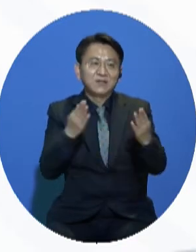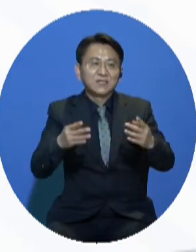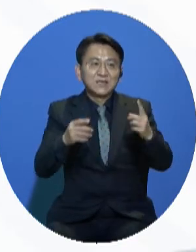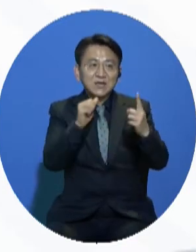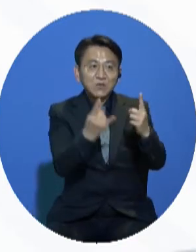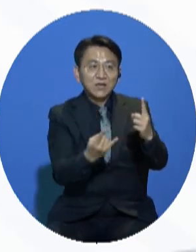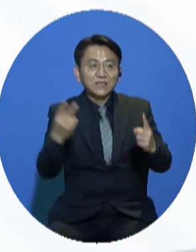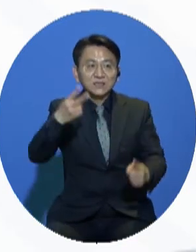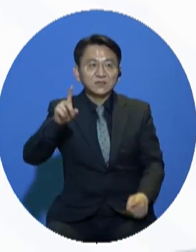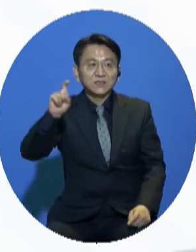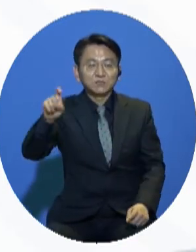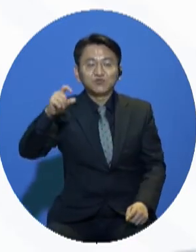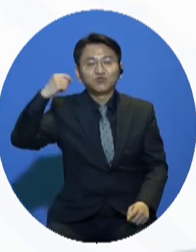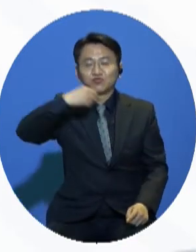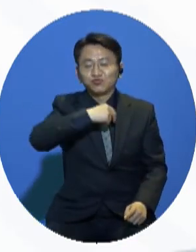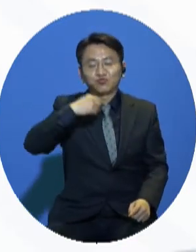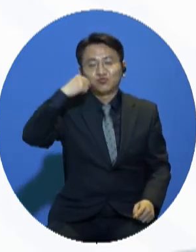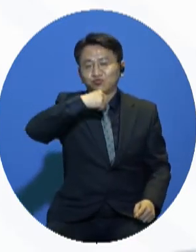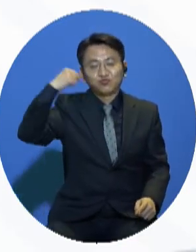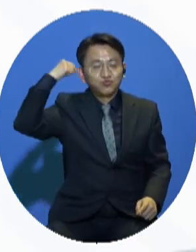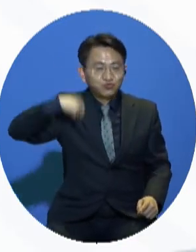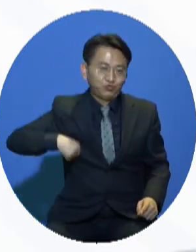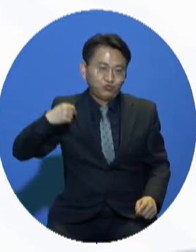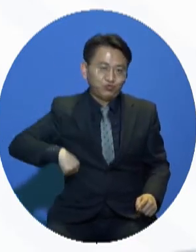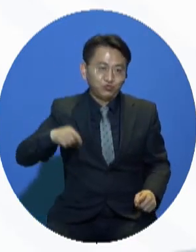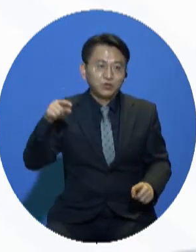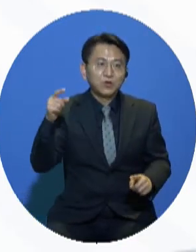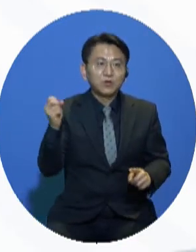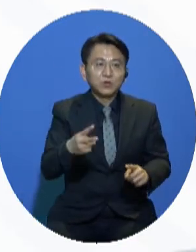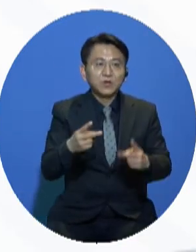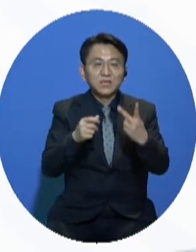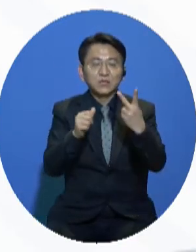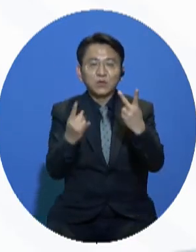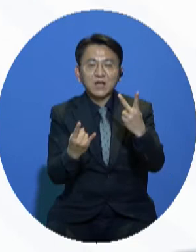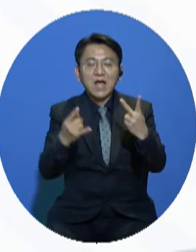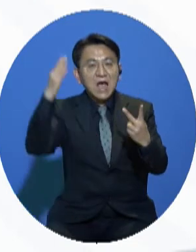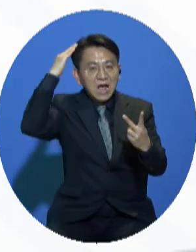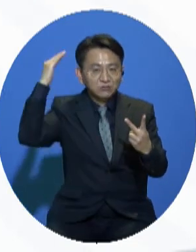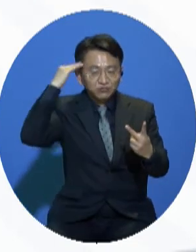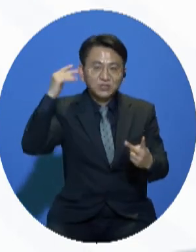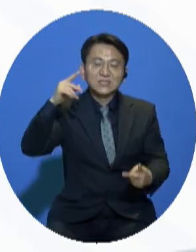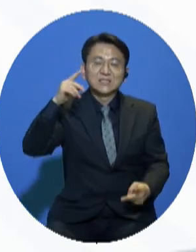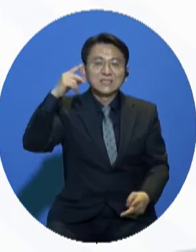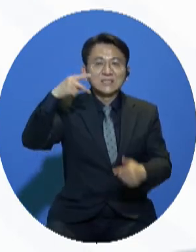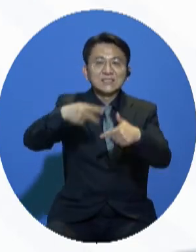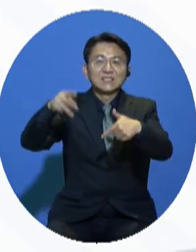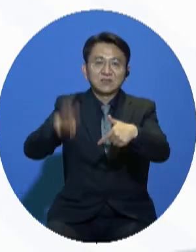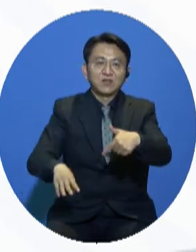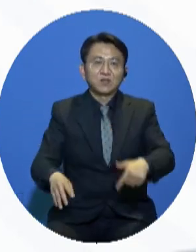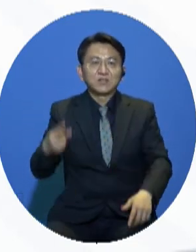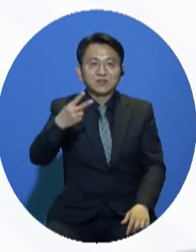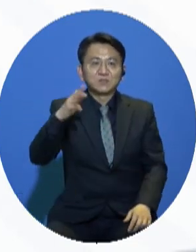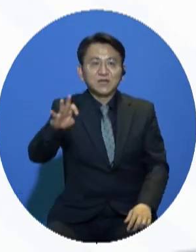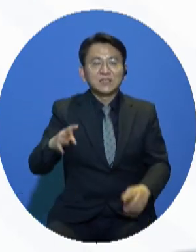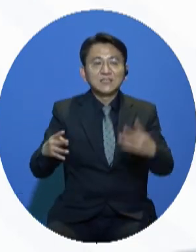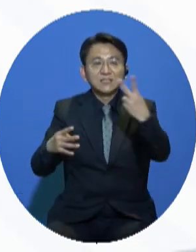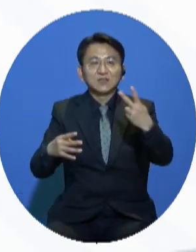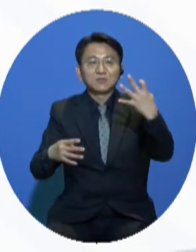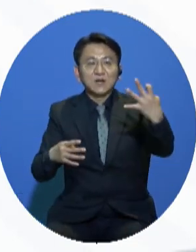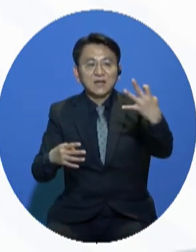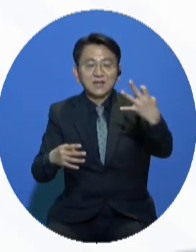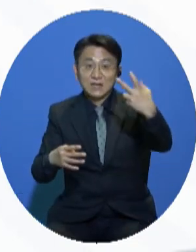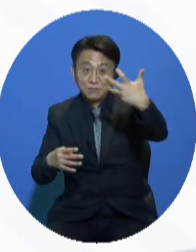제1회는 2010년 중국 광저우에서 개최가 되었고 2회는 한국 인천에서 2014년 그리고